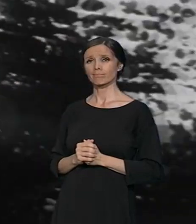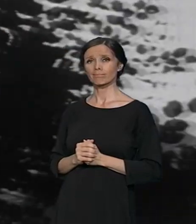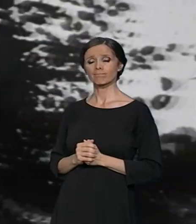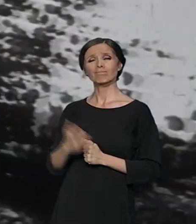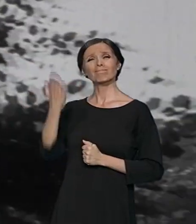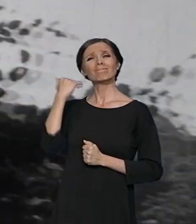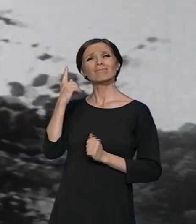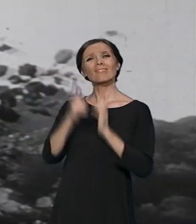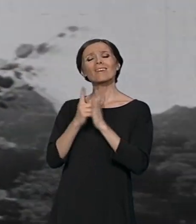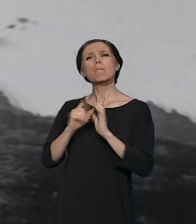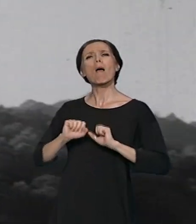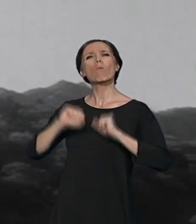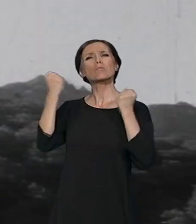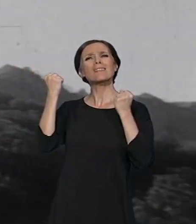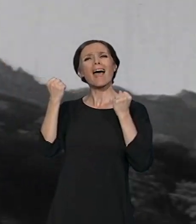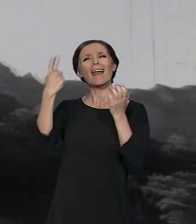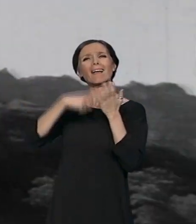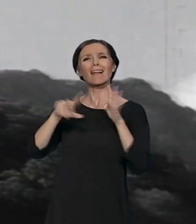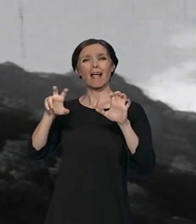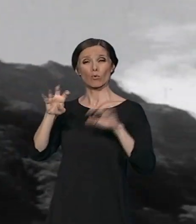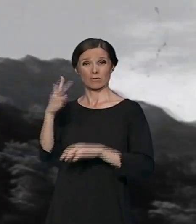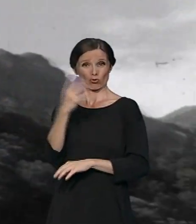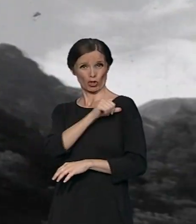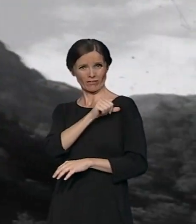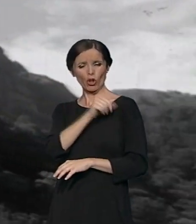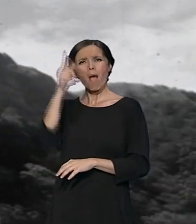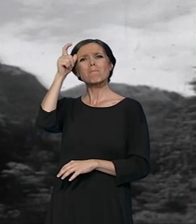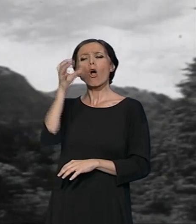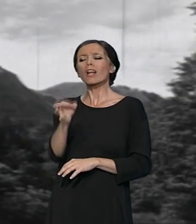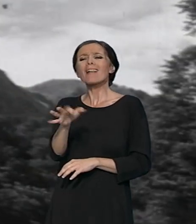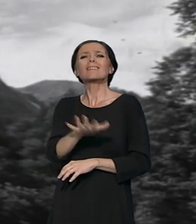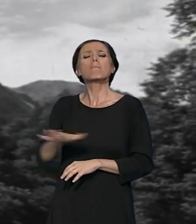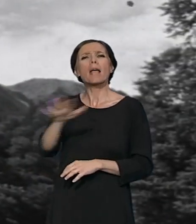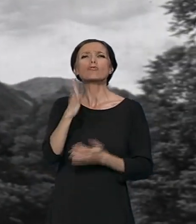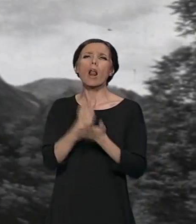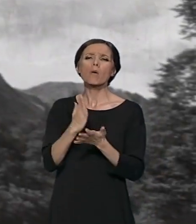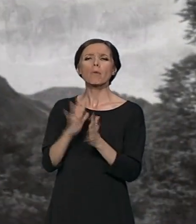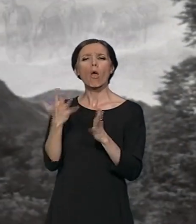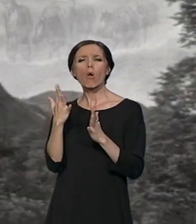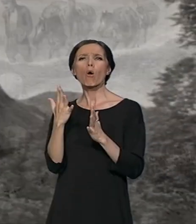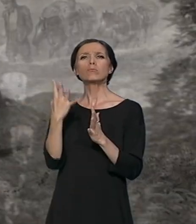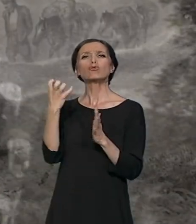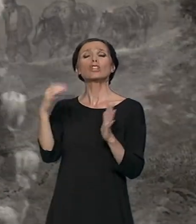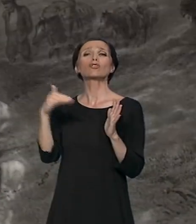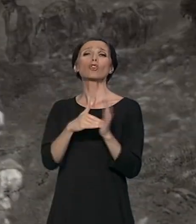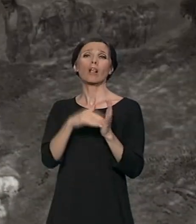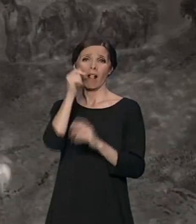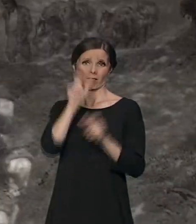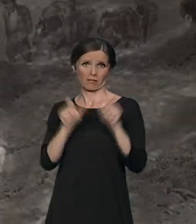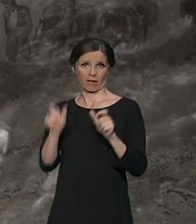U vreme ustanka 1804. u beogradskom Pašaluku živjelo je oko 400.000